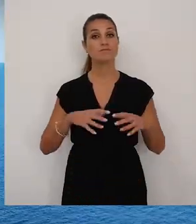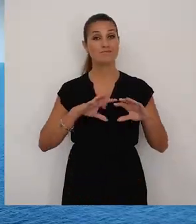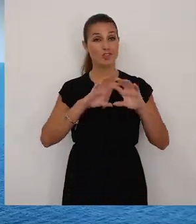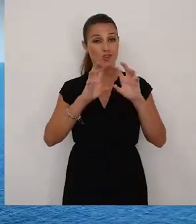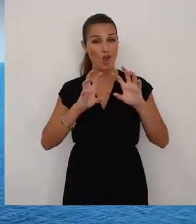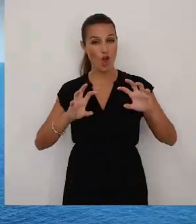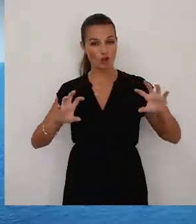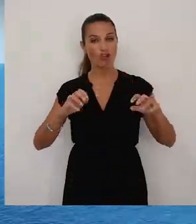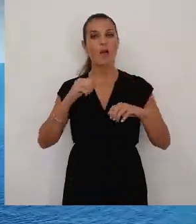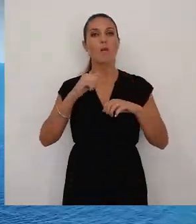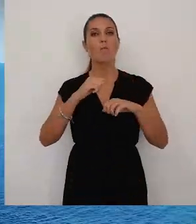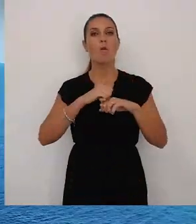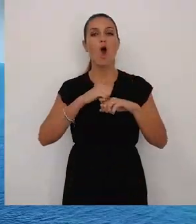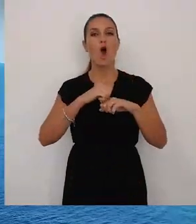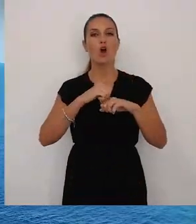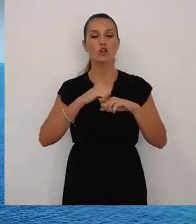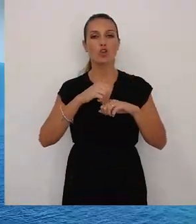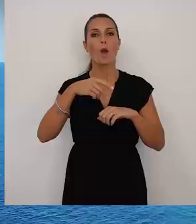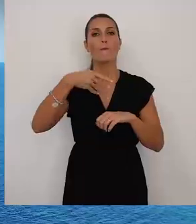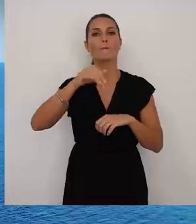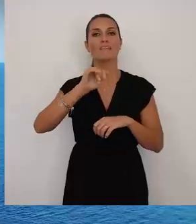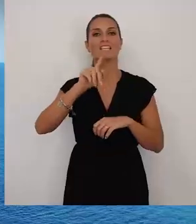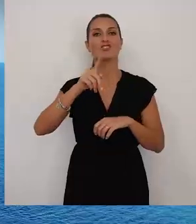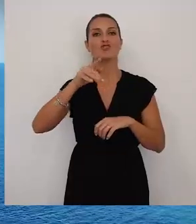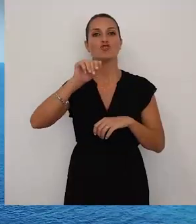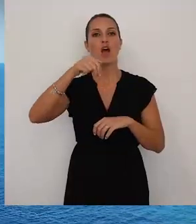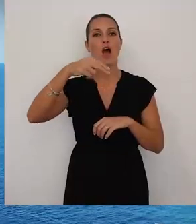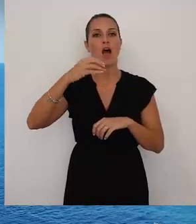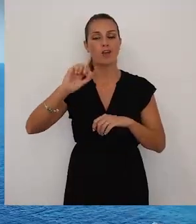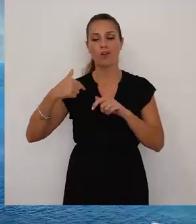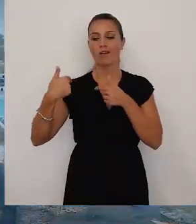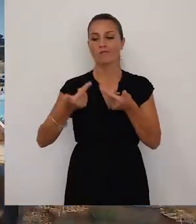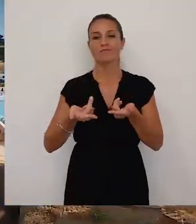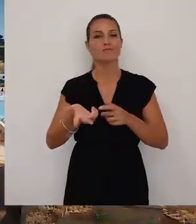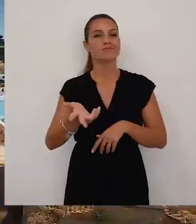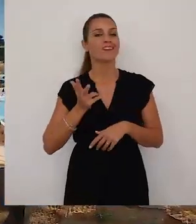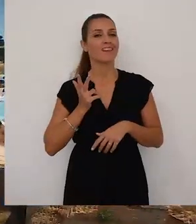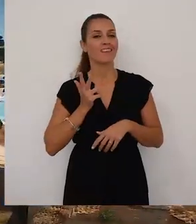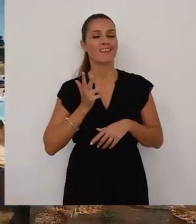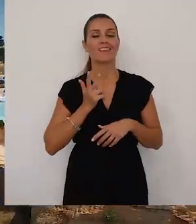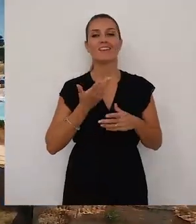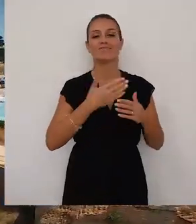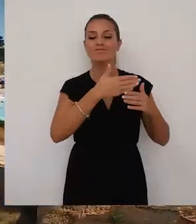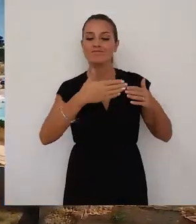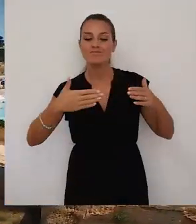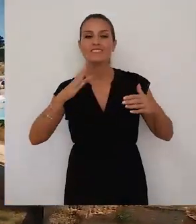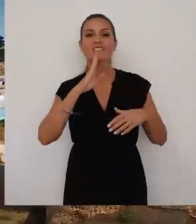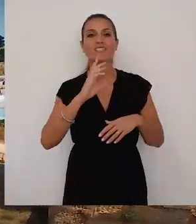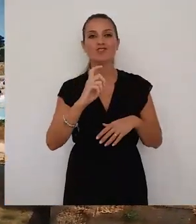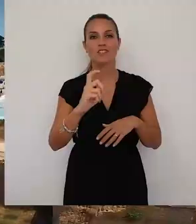La caletta rocciosa di Porto Miggiano, con la sua bellezza amena, impreziosisce il litorale di Santa Cesarea Terme.